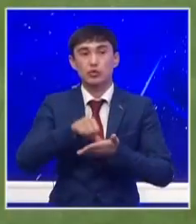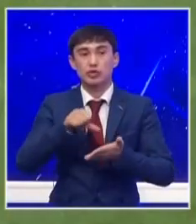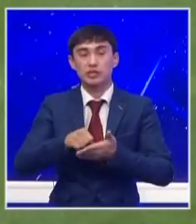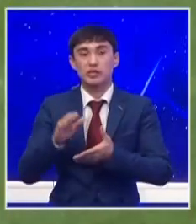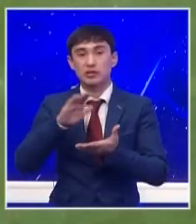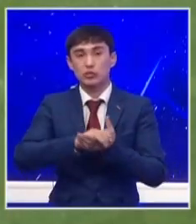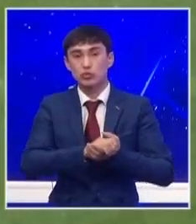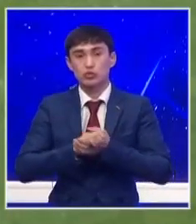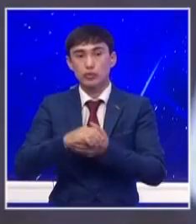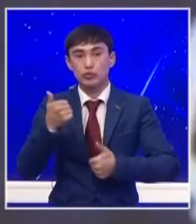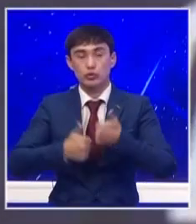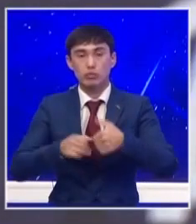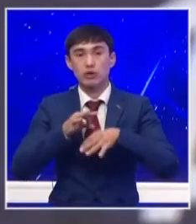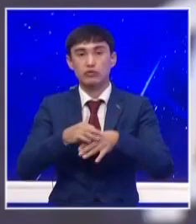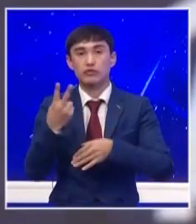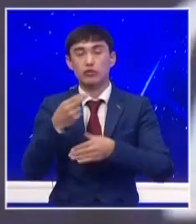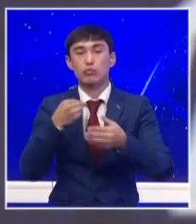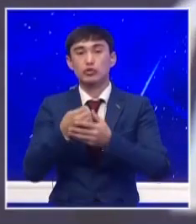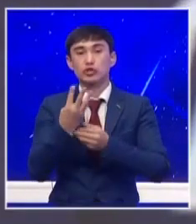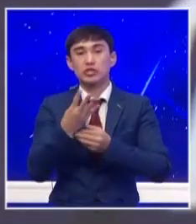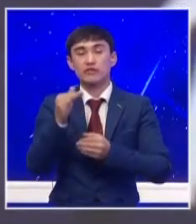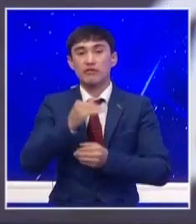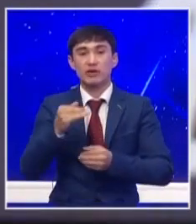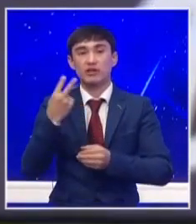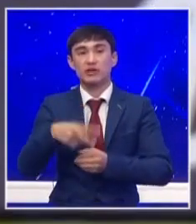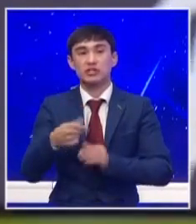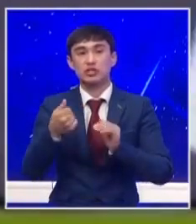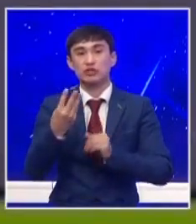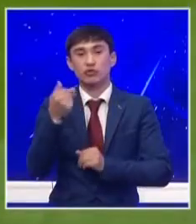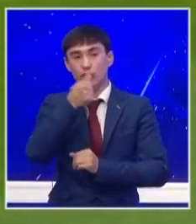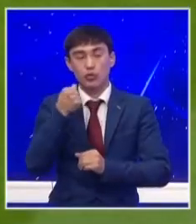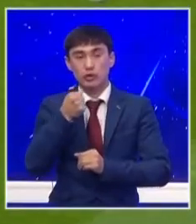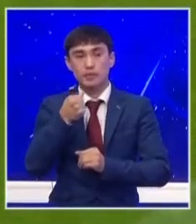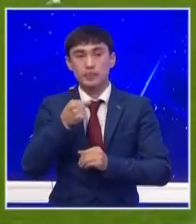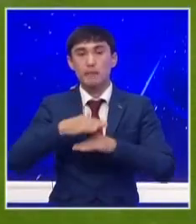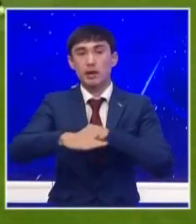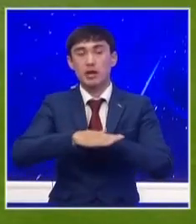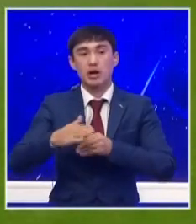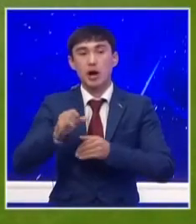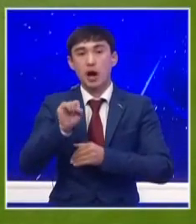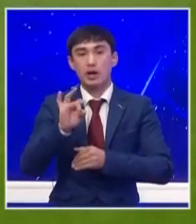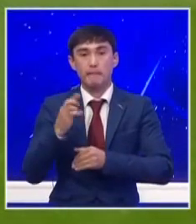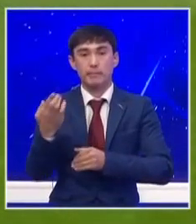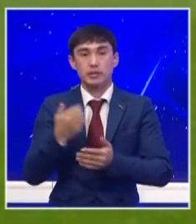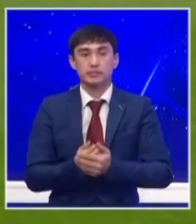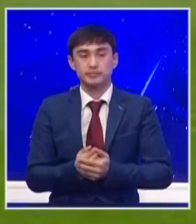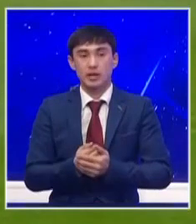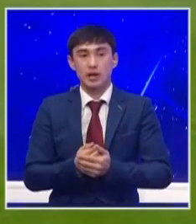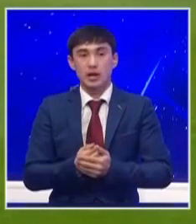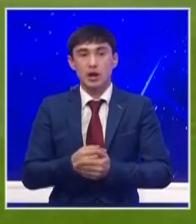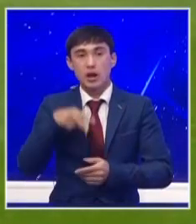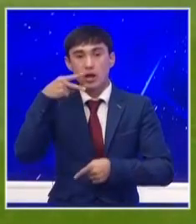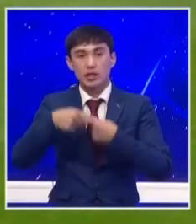товарищеском турнире которые пройдёт со 2 по 14 февраля 2024 года на полях Объединённых Арабских Эмиратах помимо